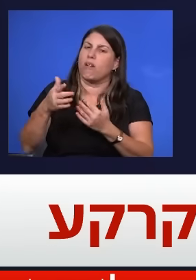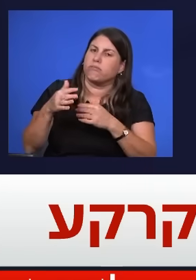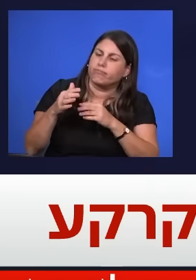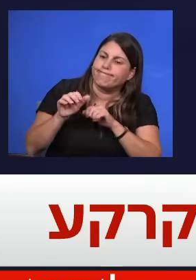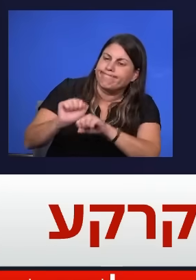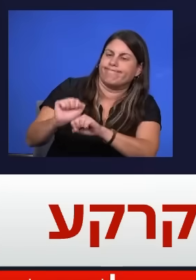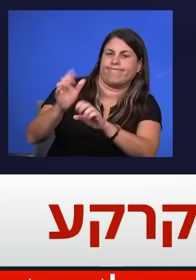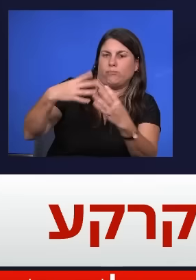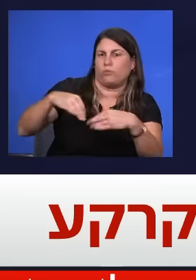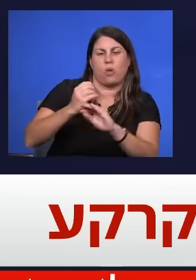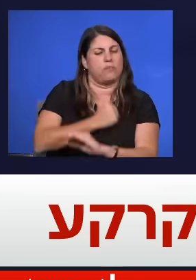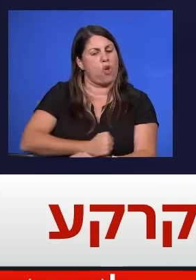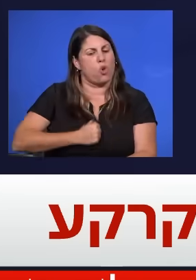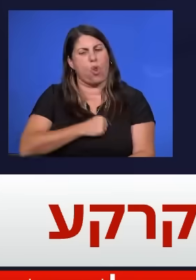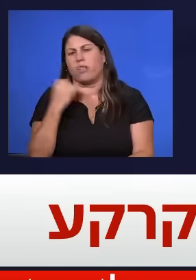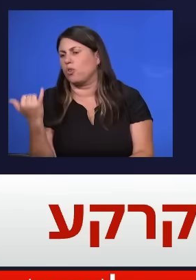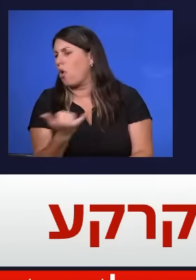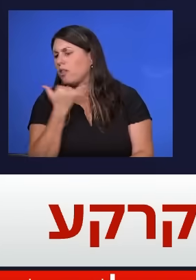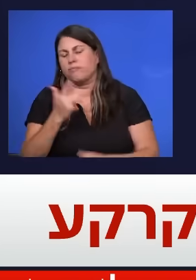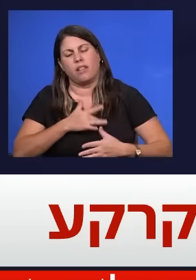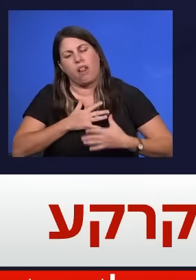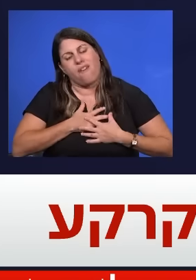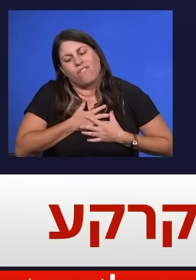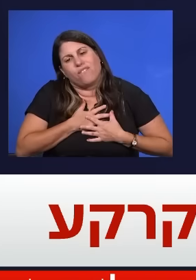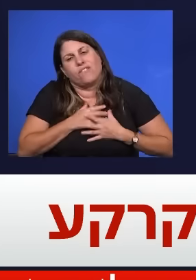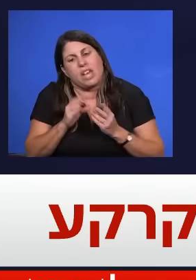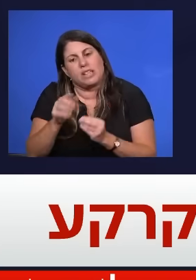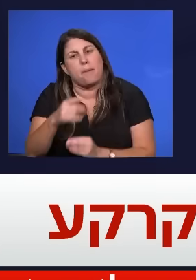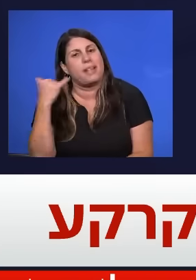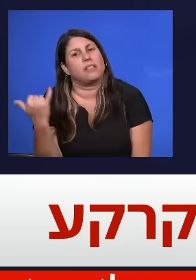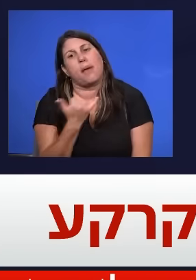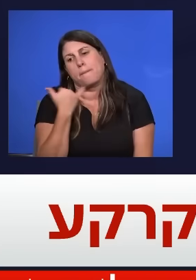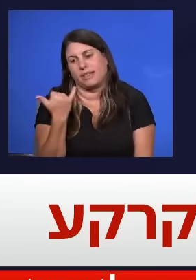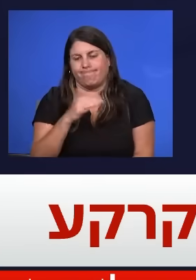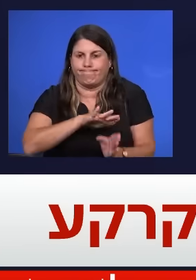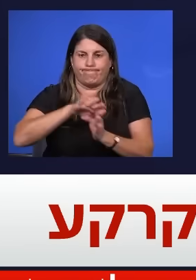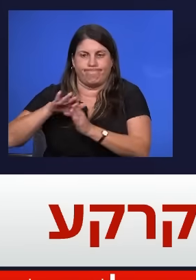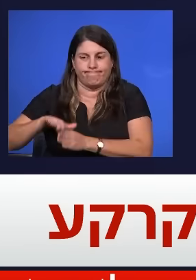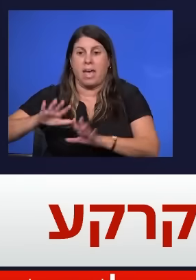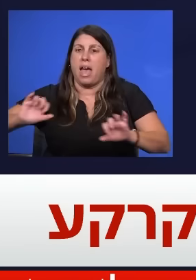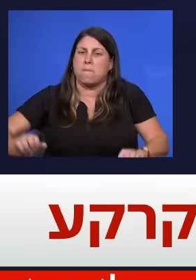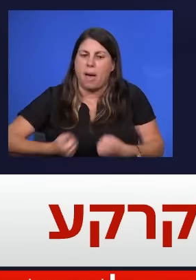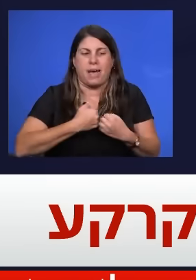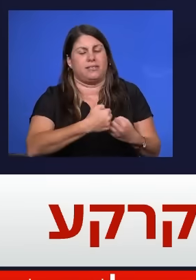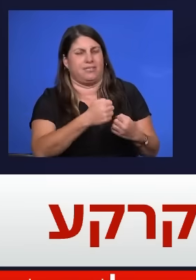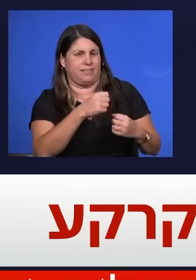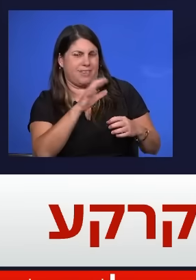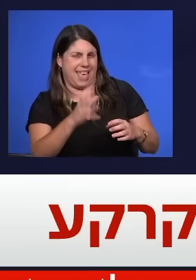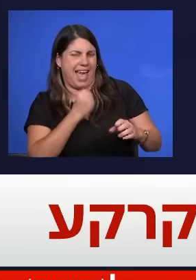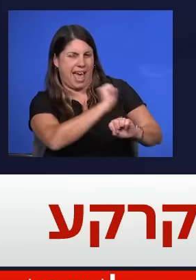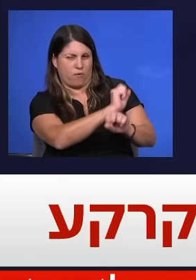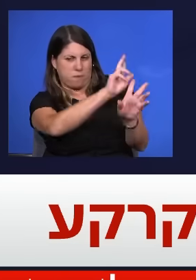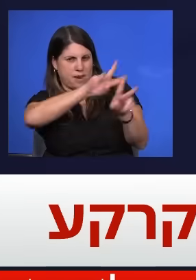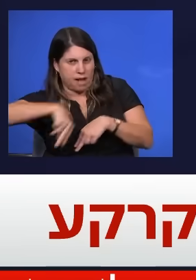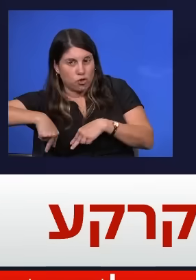הזמן, ליבנו איתכם תמיד. המאמץ הלאומי להשבת החטופים הוא בעדיפות עליונה, ואנחנו